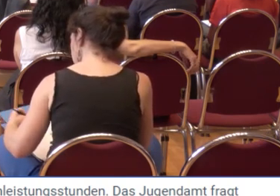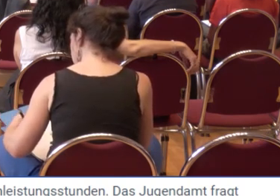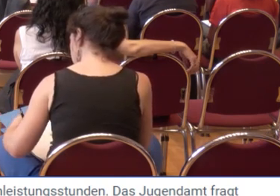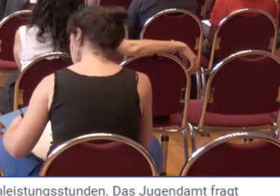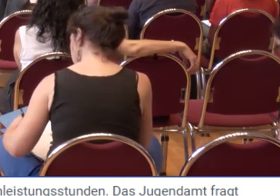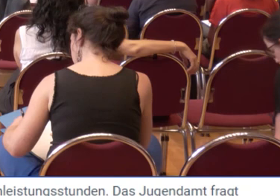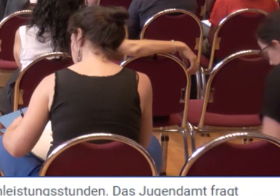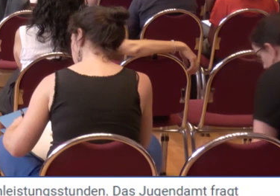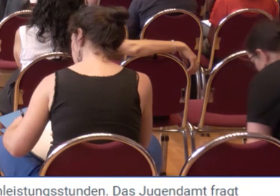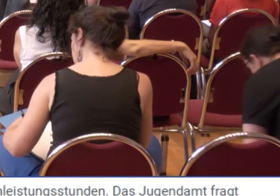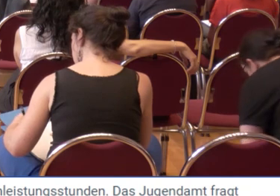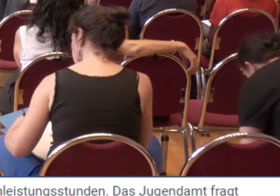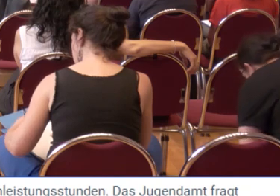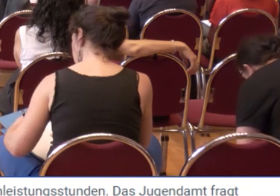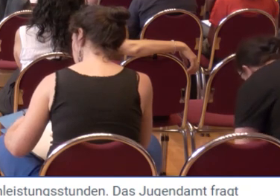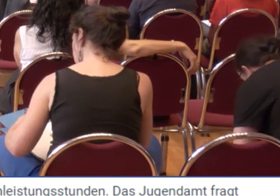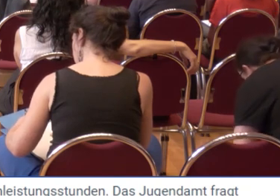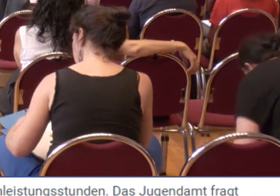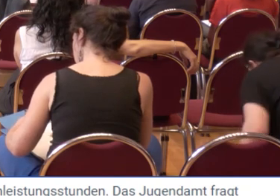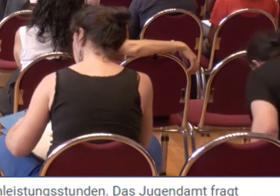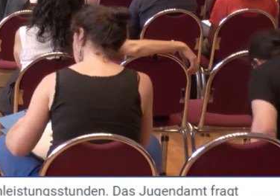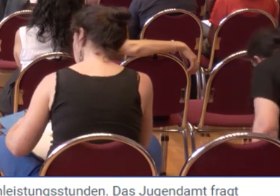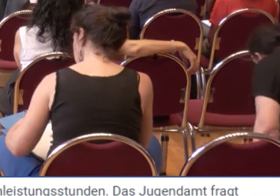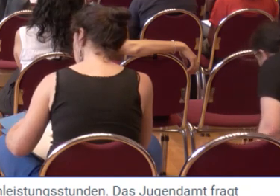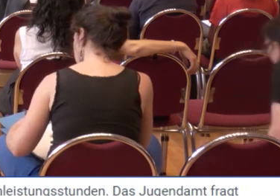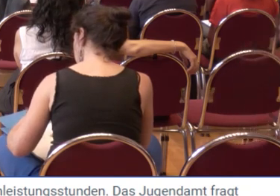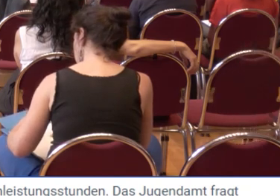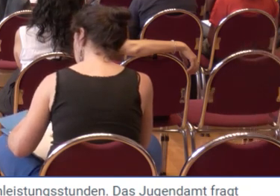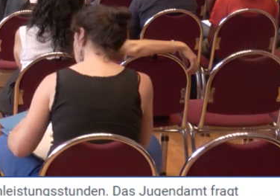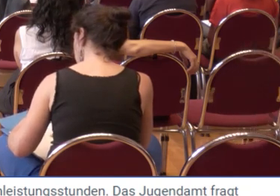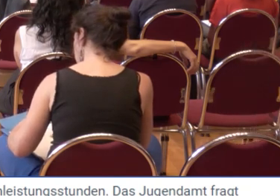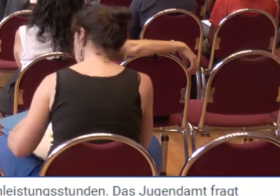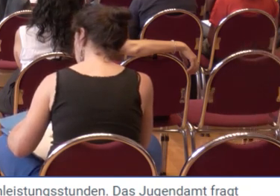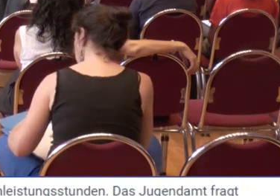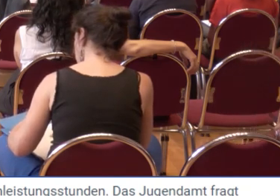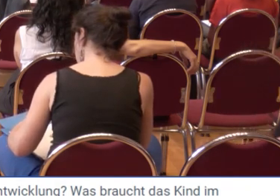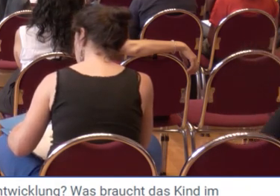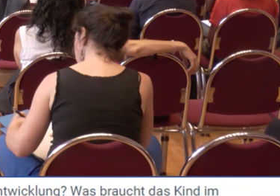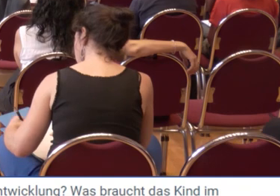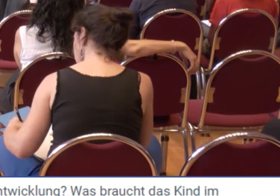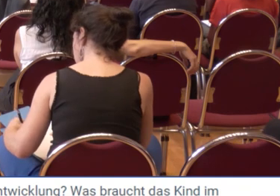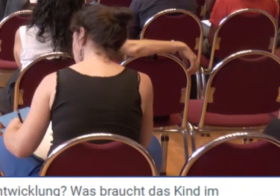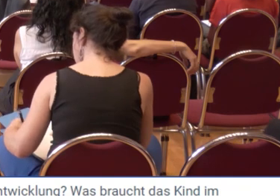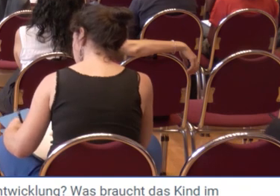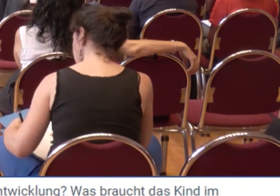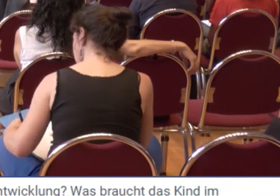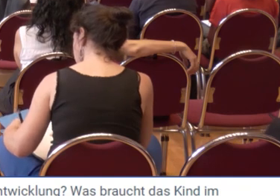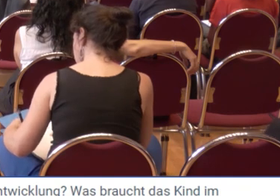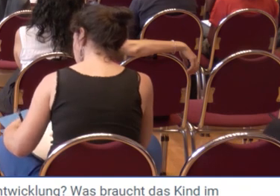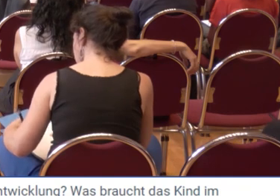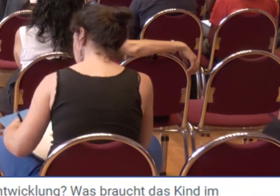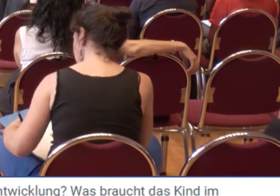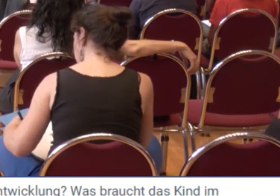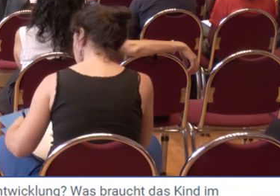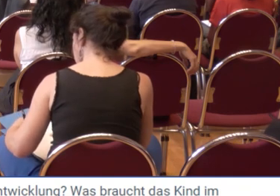also wenn die Eltern fähig sind oder befähigt werden und angeleitet werden für Kind gut zu sorgen kommt das natürlich dem